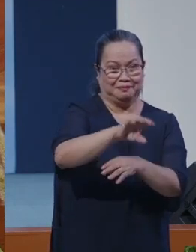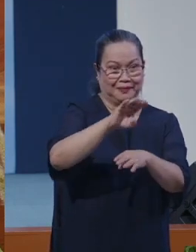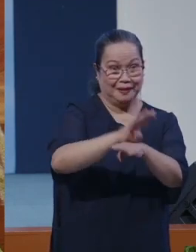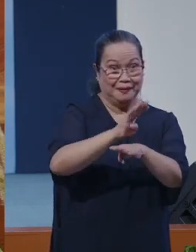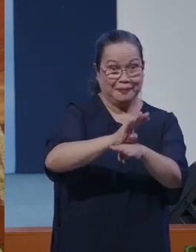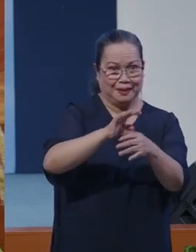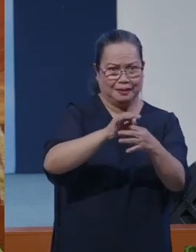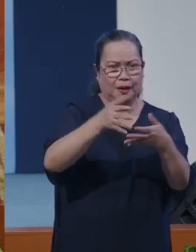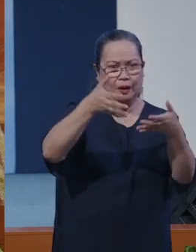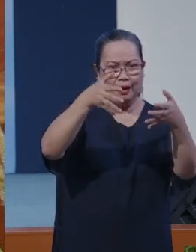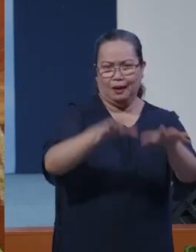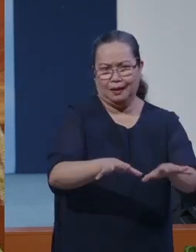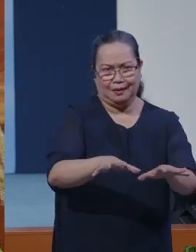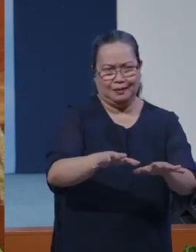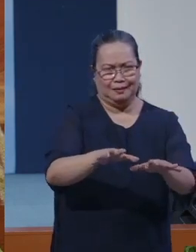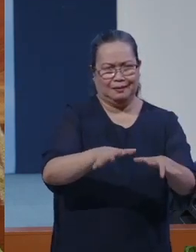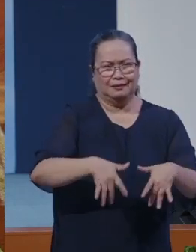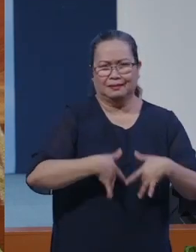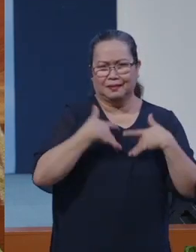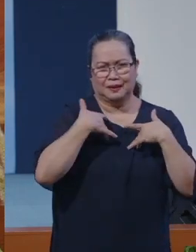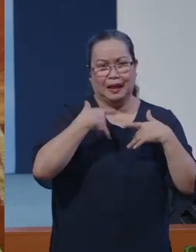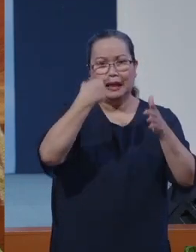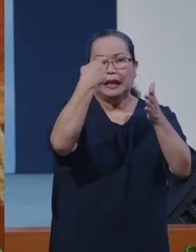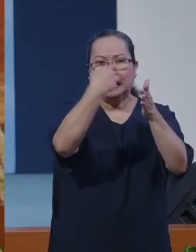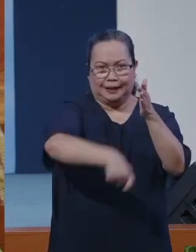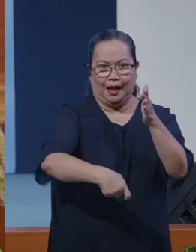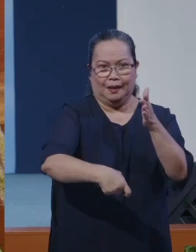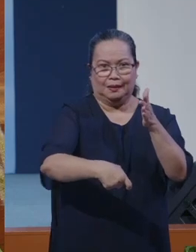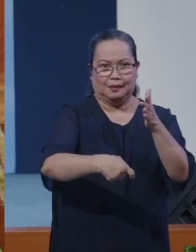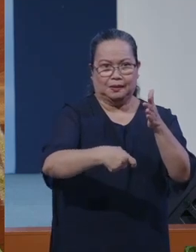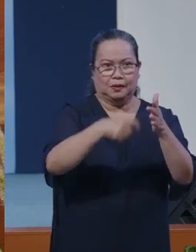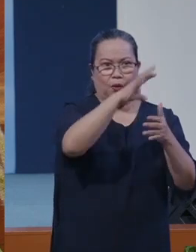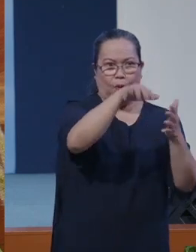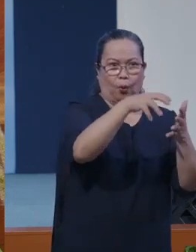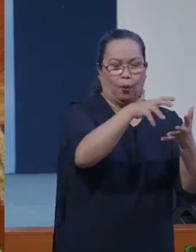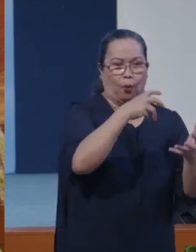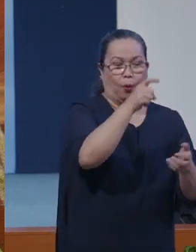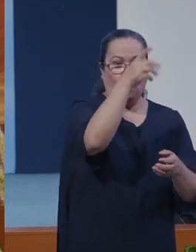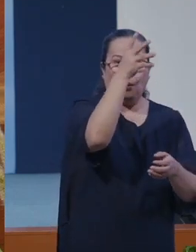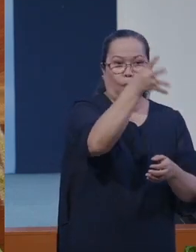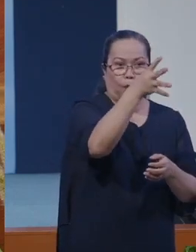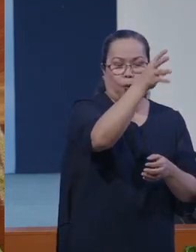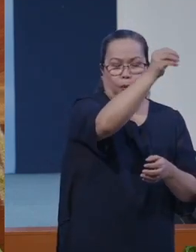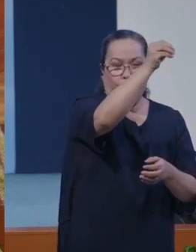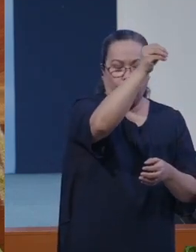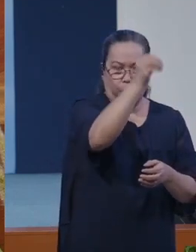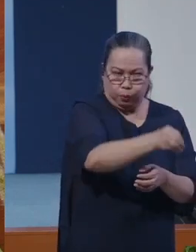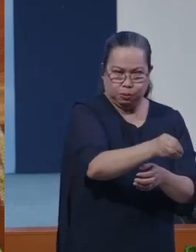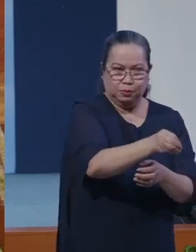pamumuhay ay hirap sapagkat ang kanilang tax ay at least 40%.